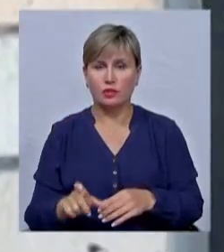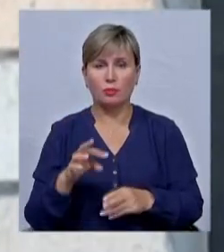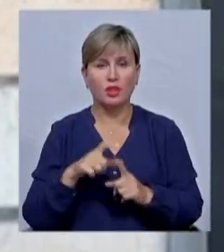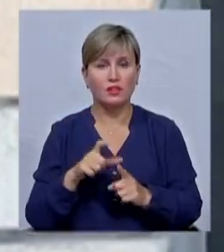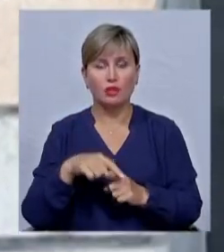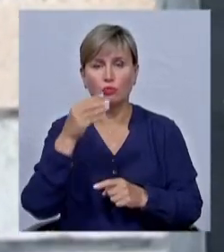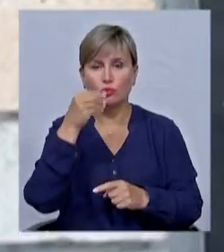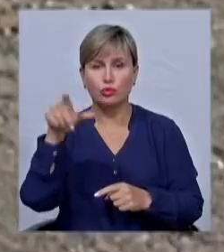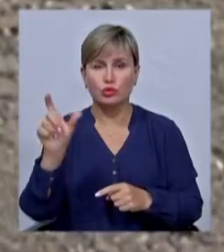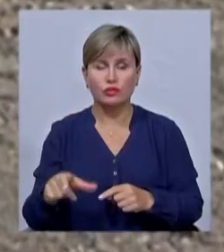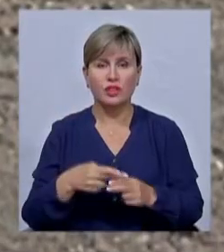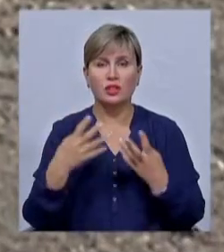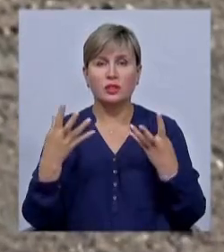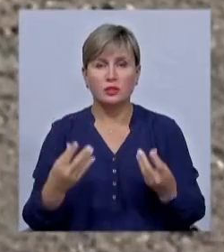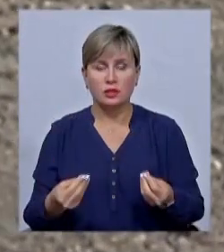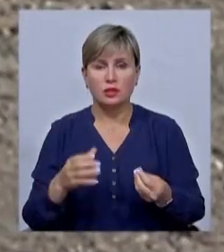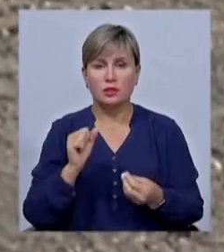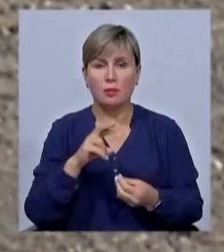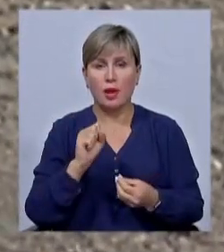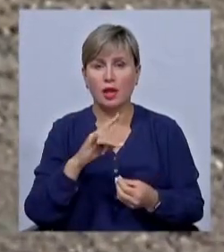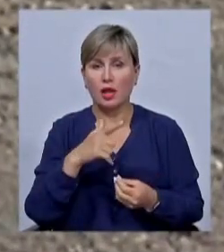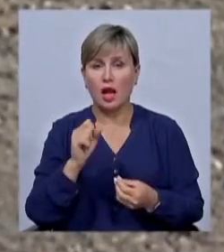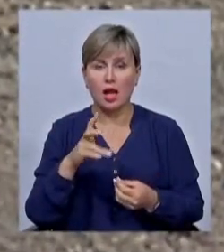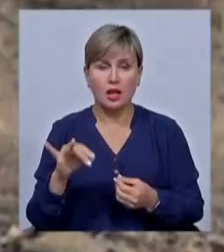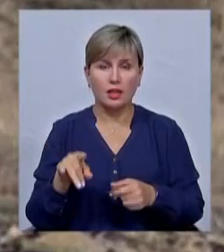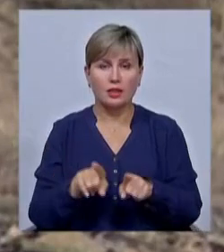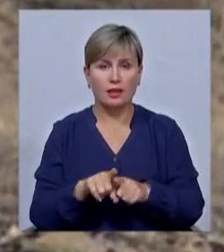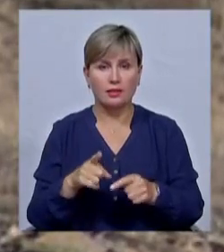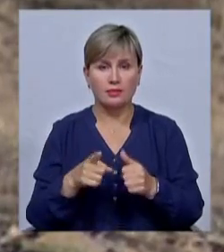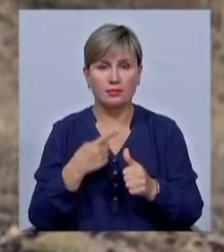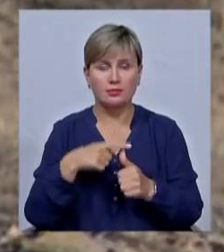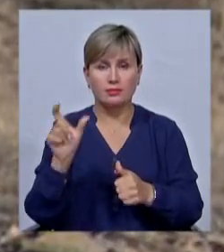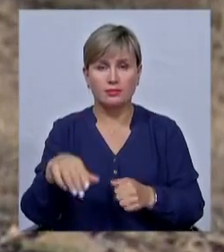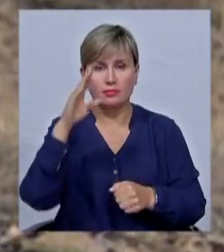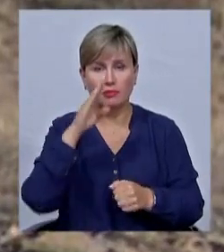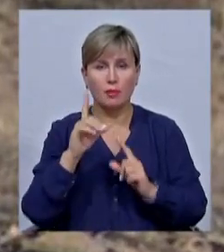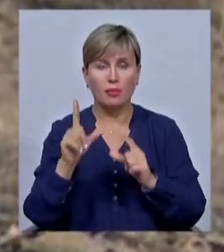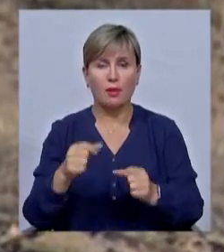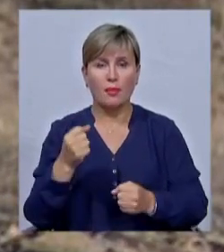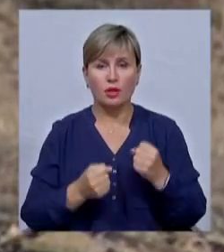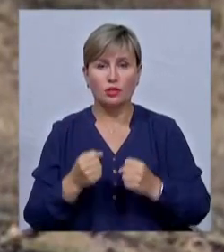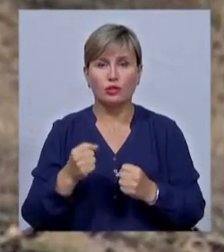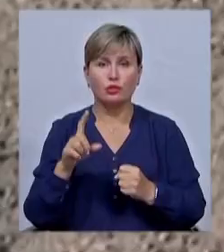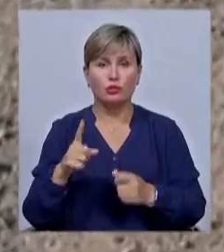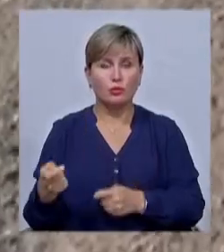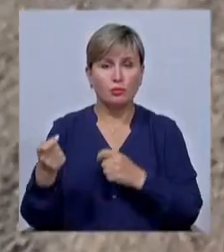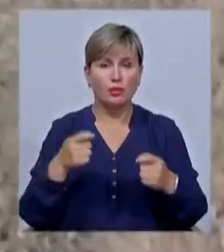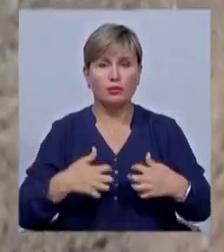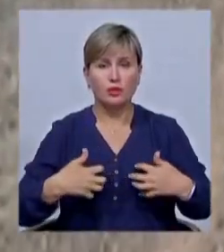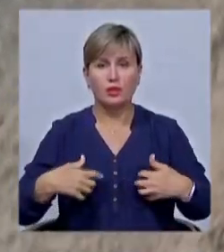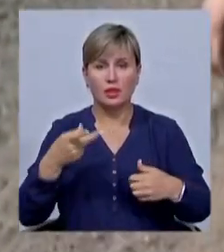словам мужчины в тот роковой день sap аргали так звали папа молодого человека поехал в на машине в степь чтобы пригнать скотт для